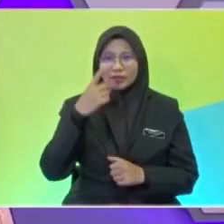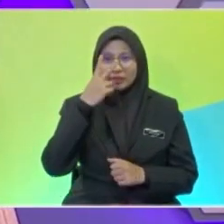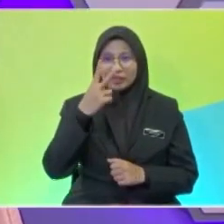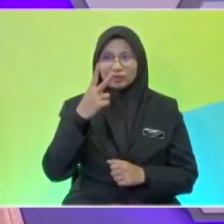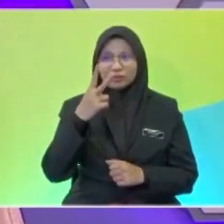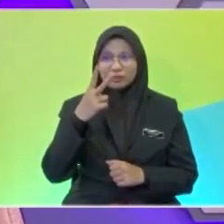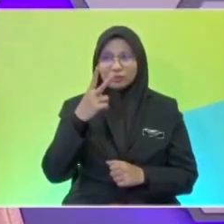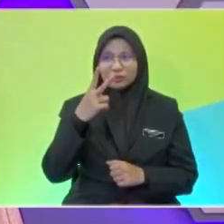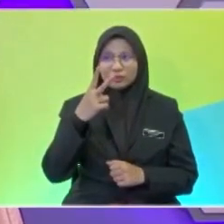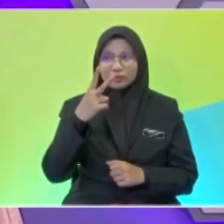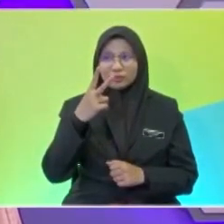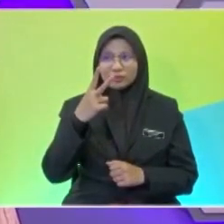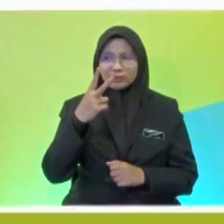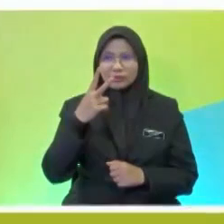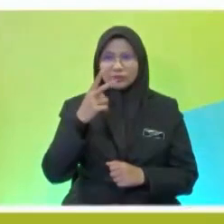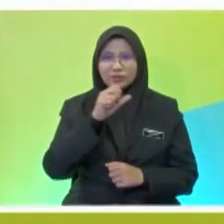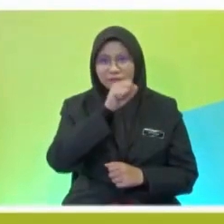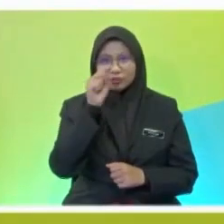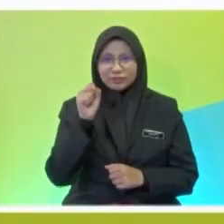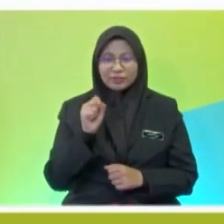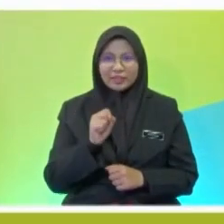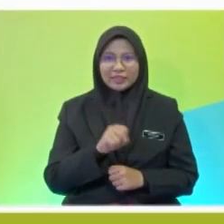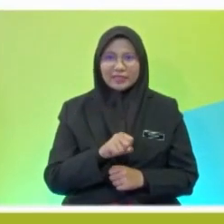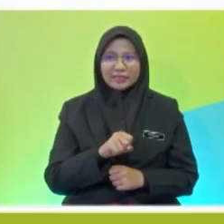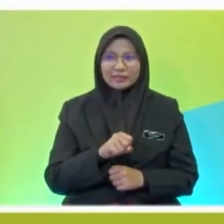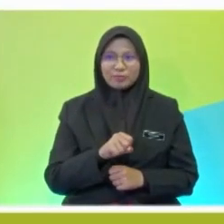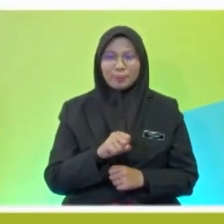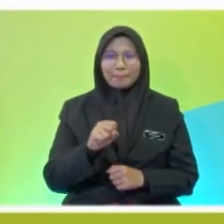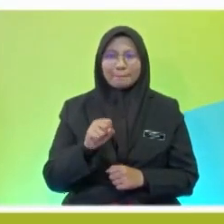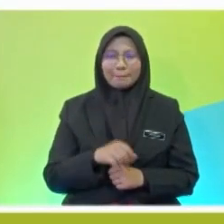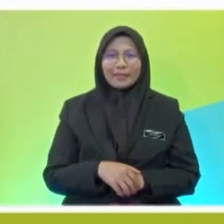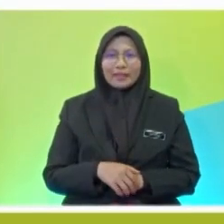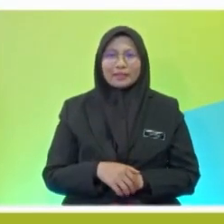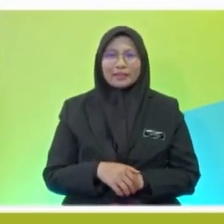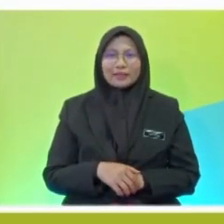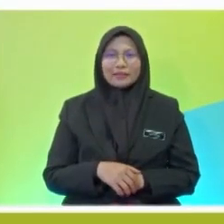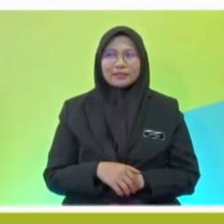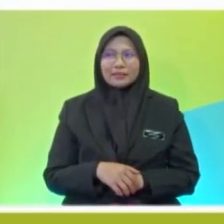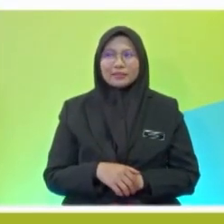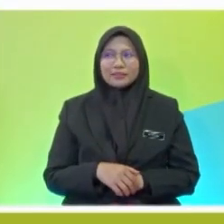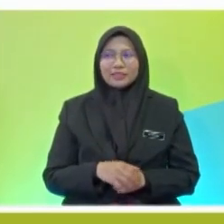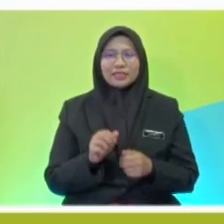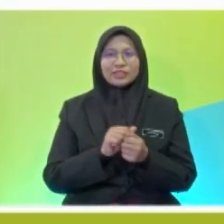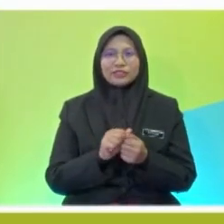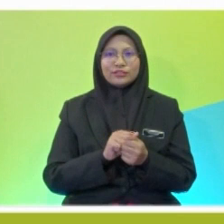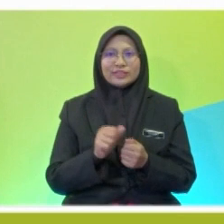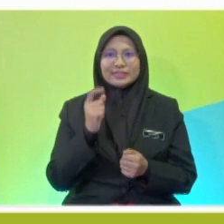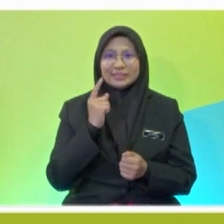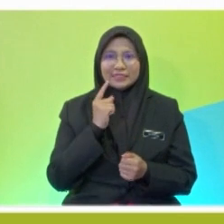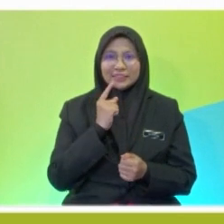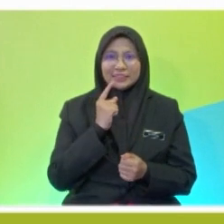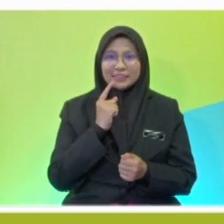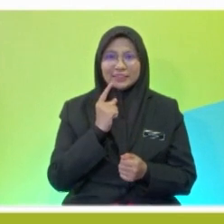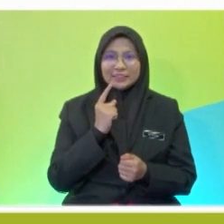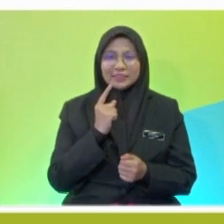kita berikan nama point Aminah seorang juruno yang menjalankan kenikmatan mencuci gigi warga emas dari rumah